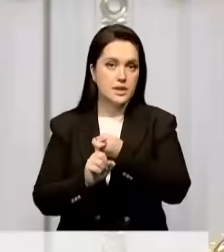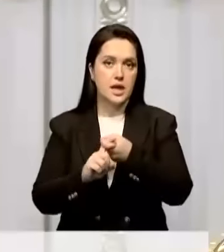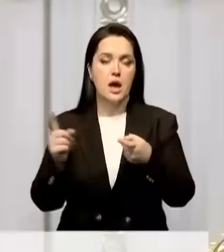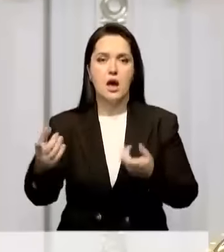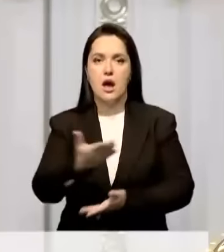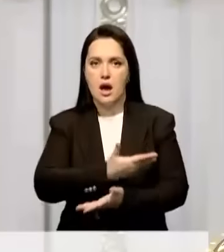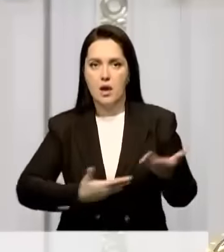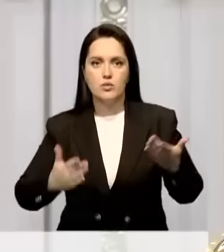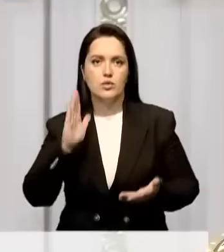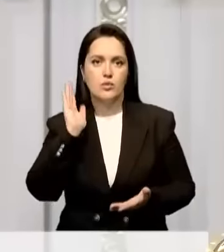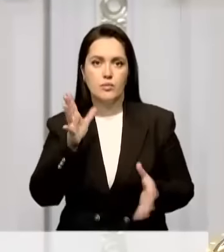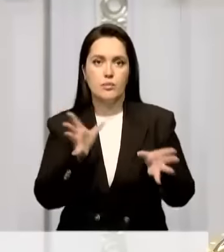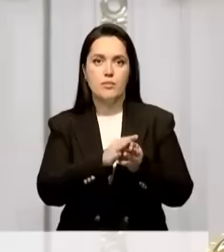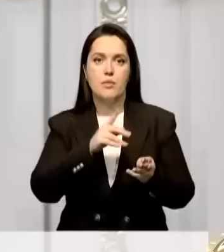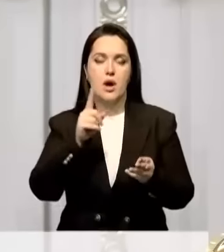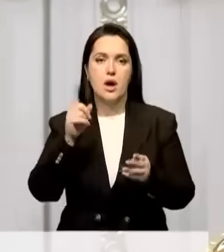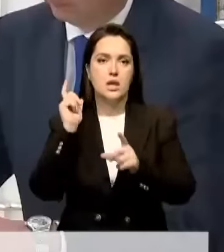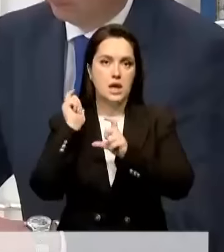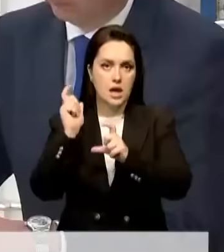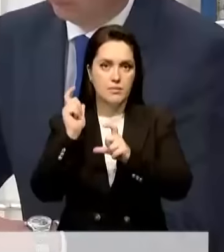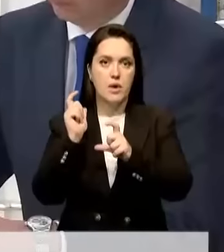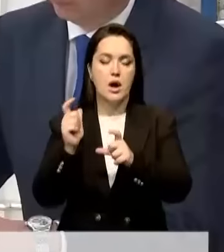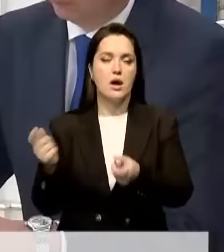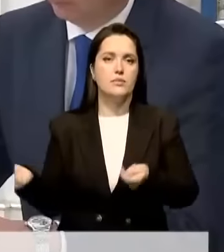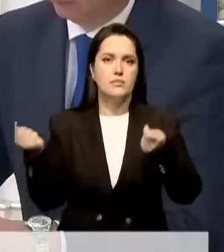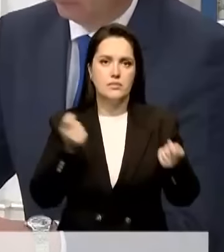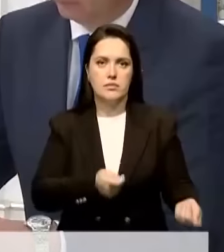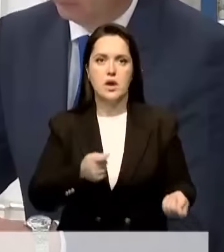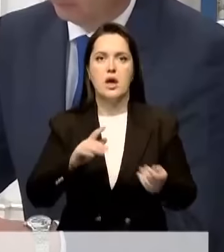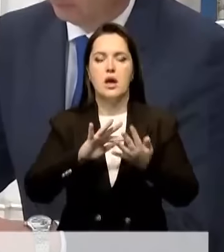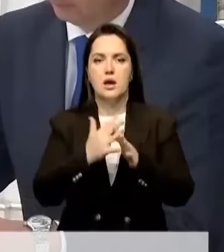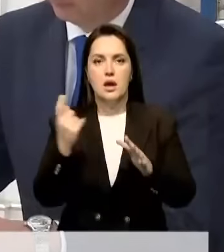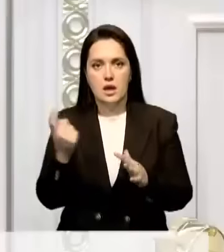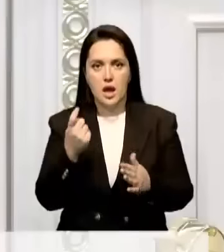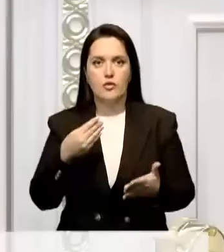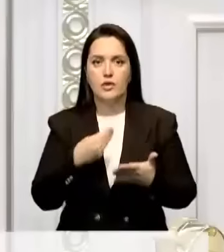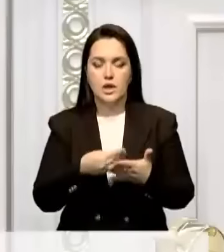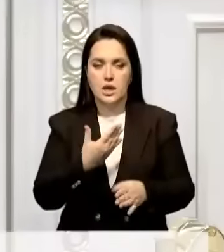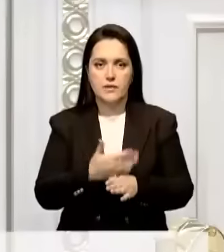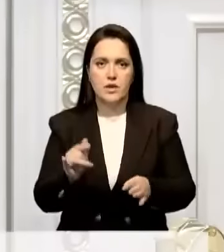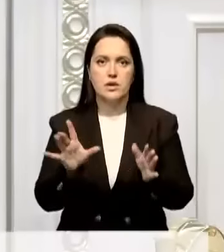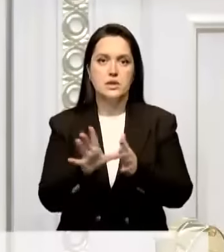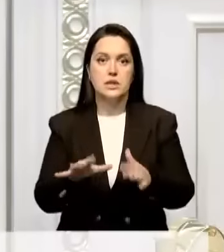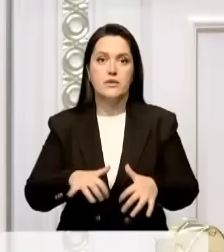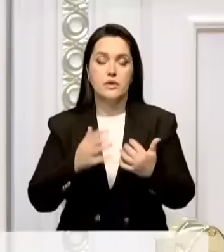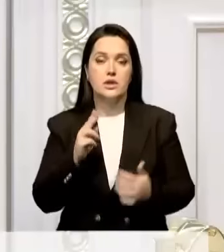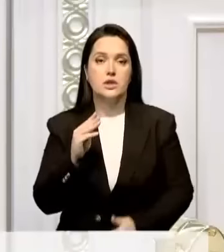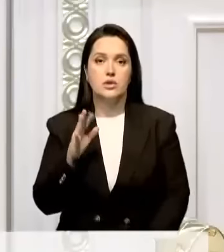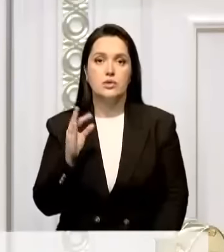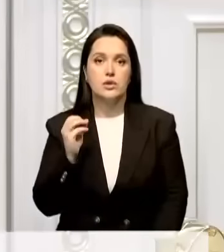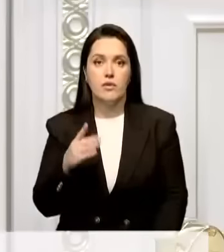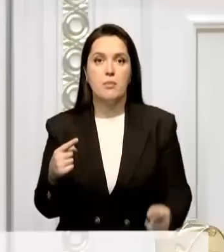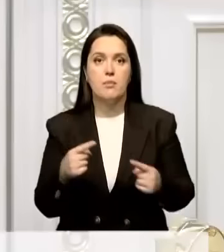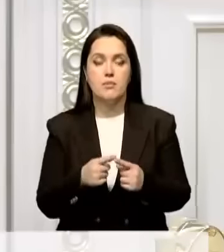обсудили перспективы партнерства в транспортно-логистической, аграрной, финансовой сферах и в области цифровизации. Касым-Жомарт Токаев